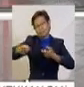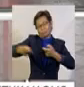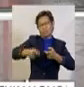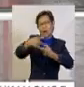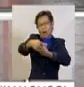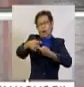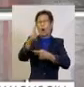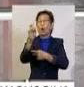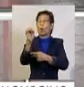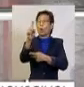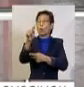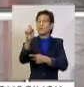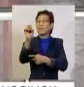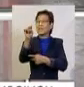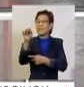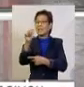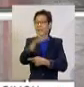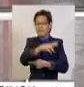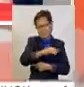dan logistik.